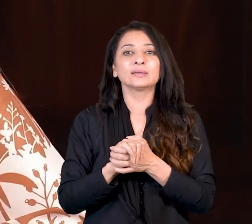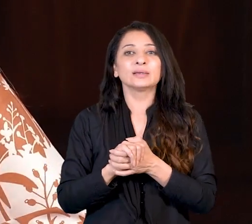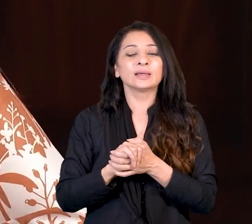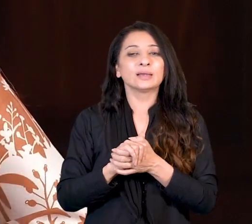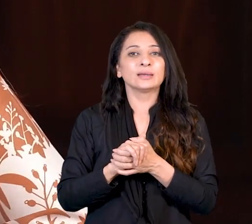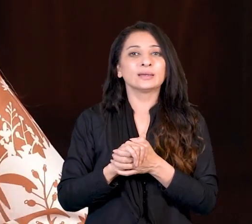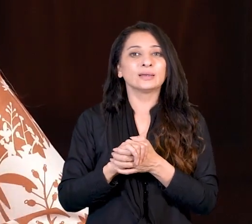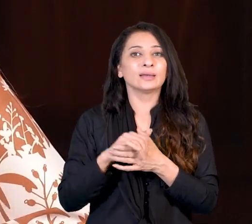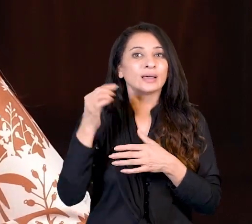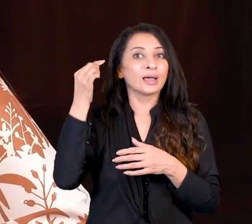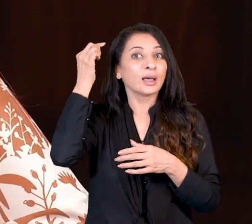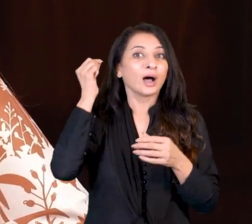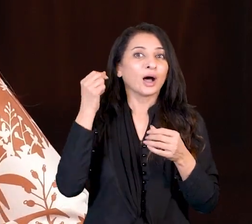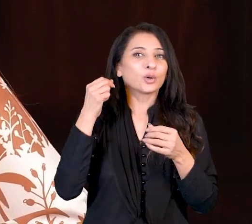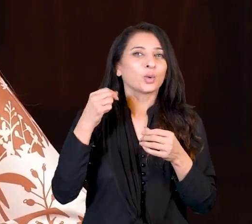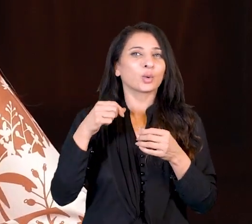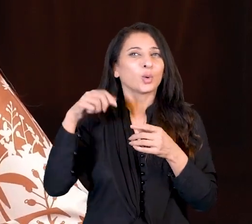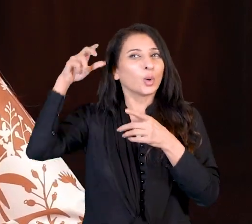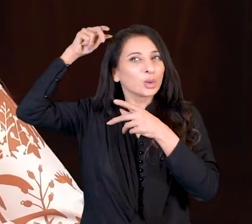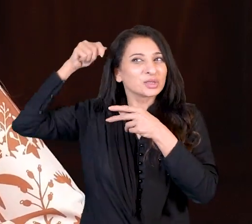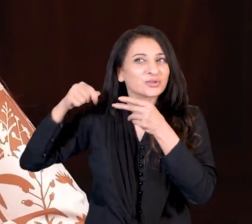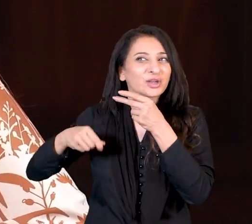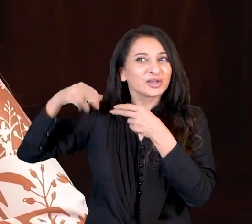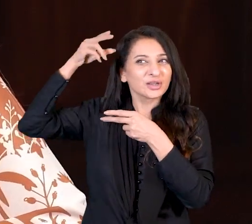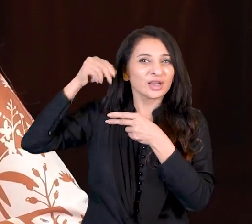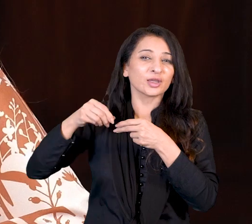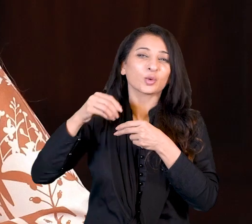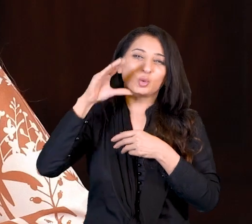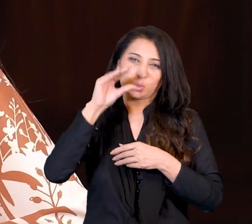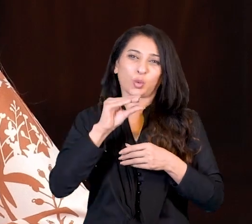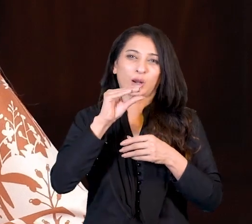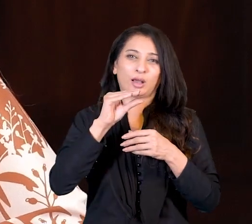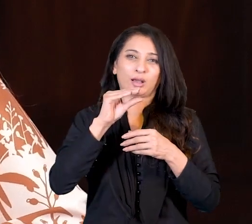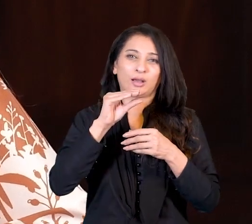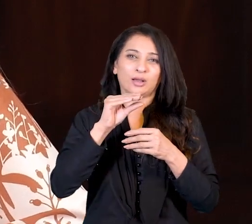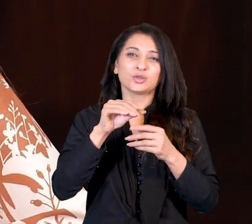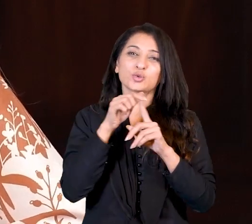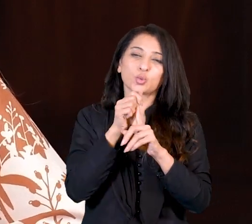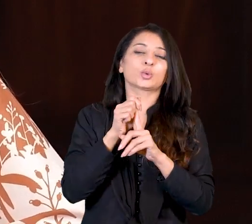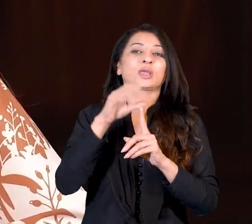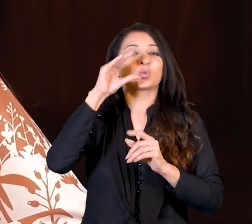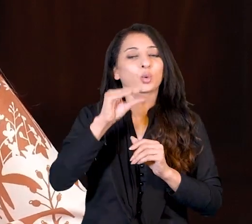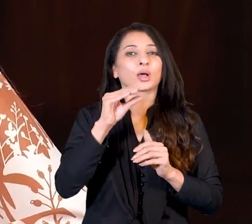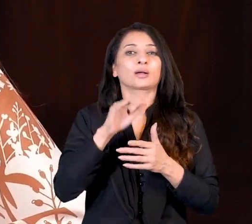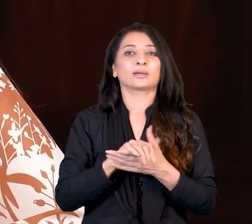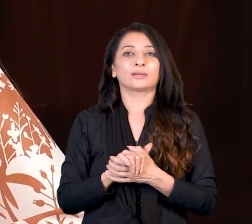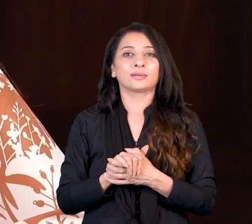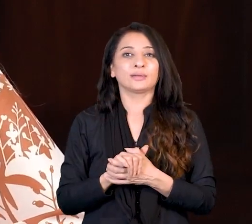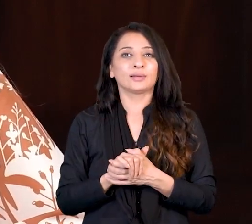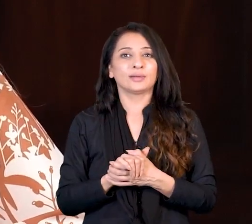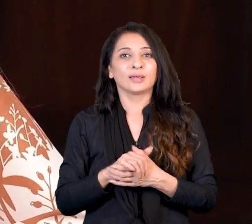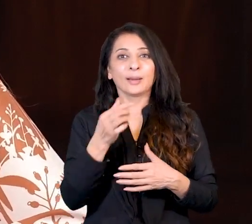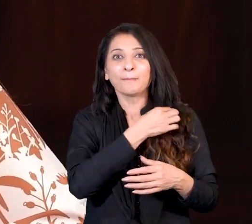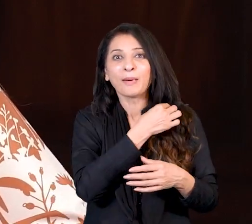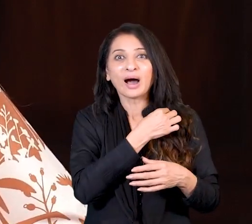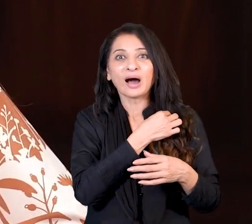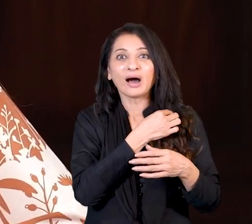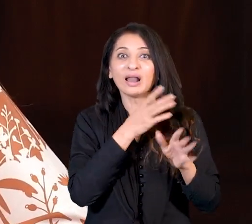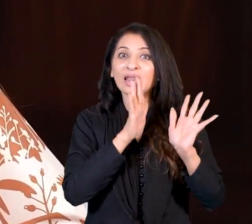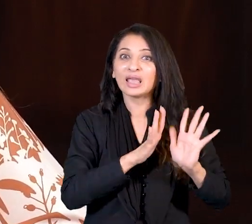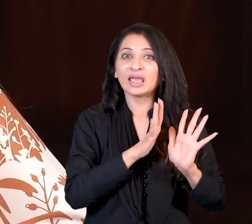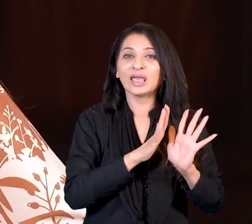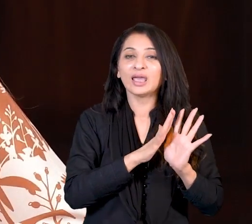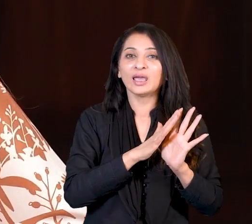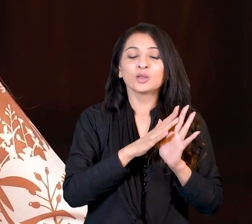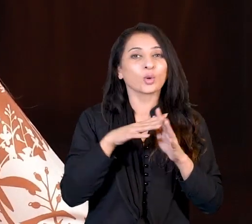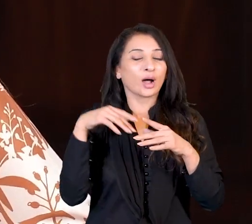की ट्रीटमेंट्स, हीट बेस्ड प्रोसीजर्स, स्ट्रेटनिंग प्रोसीजर्स, उनको मिनिमम करें, कम से कम करें। देखिए, बाल हैं तो आप स्टाइल